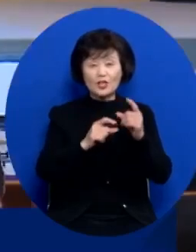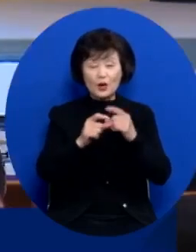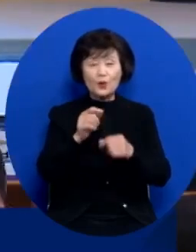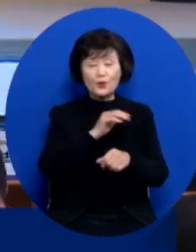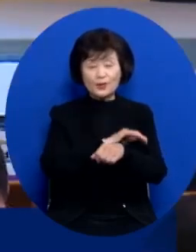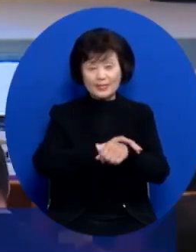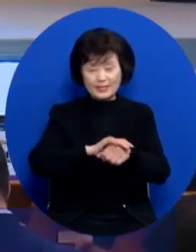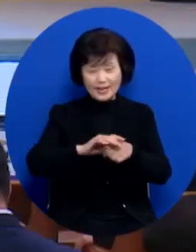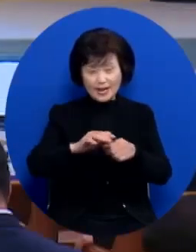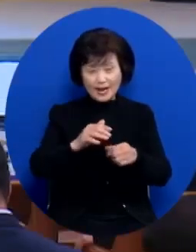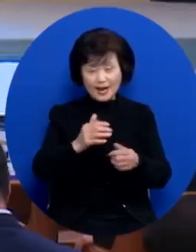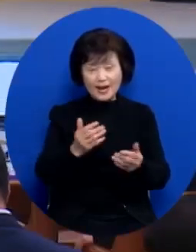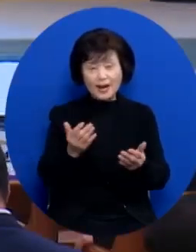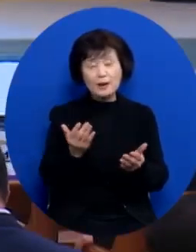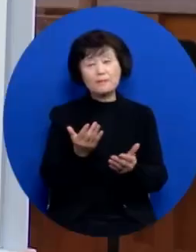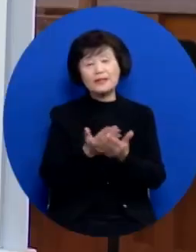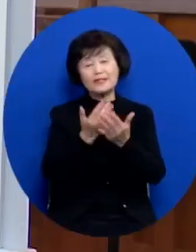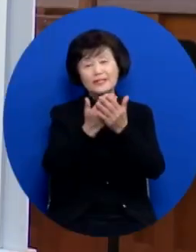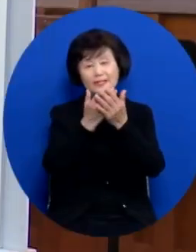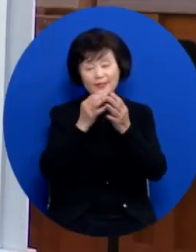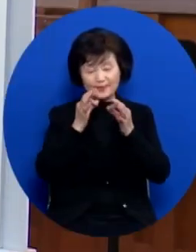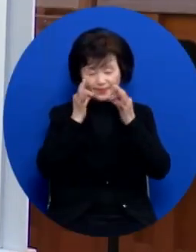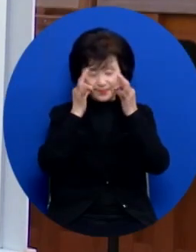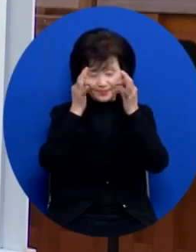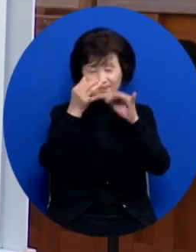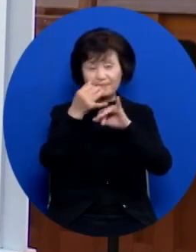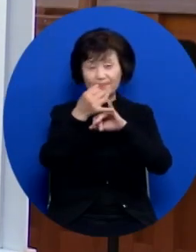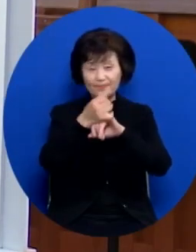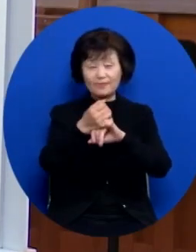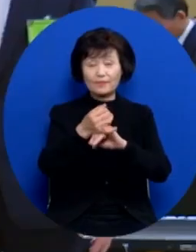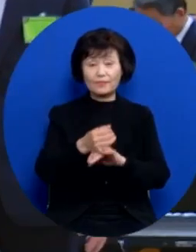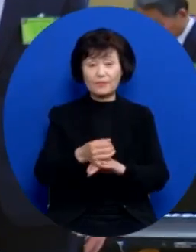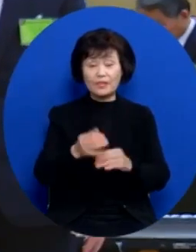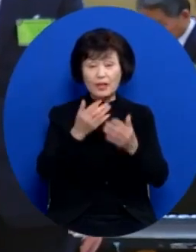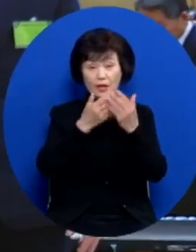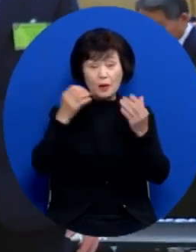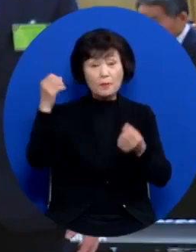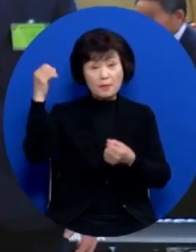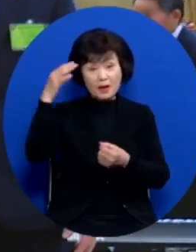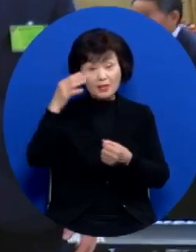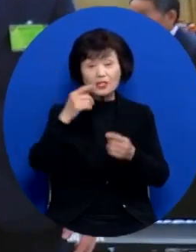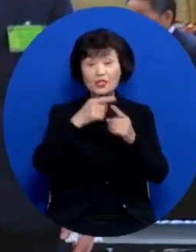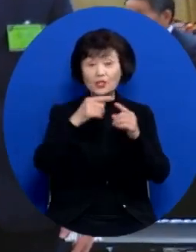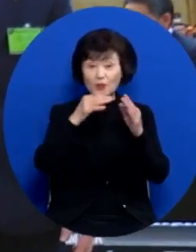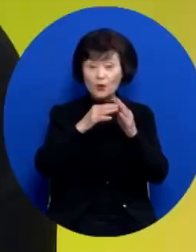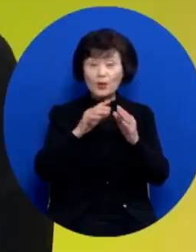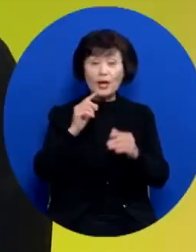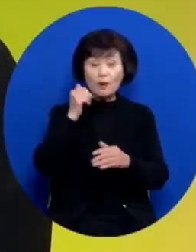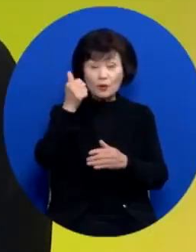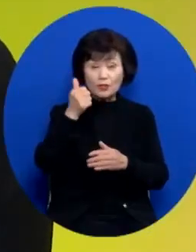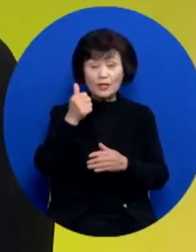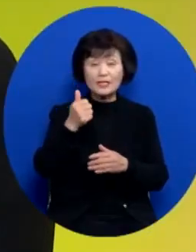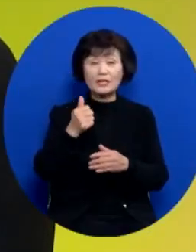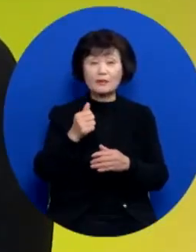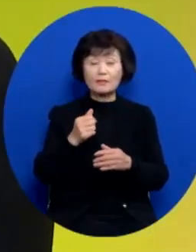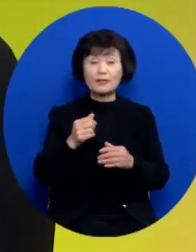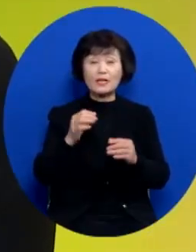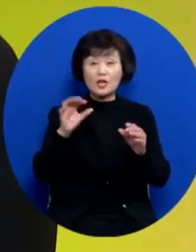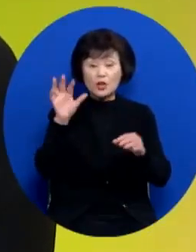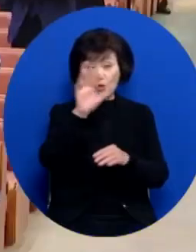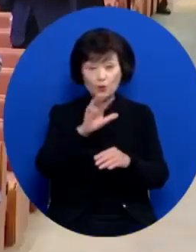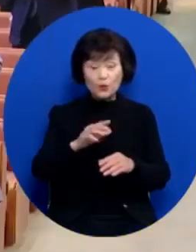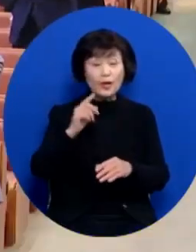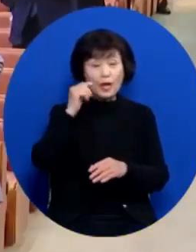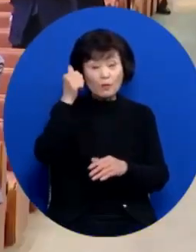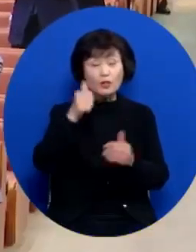있도록 최선을 다해 보겠습니다. 이어 회무 처리 건으로 명성교회 김종영 목사를 제108회 대한예수교장로회 합동총회